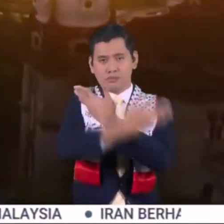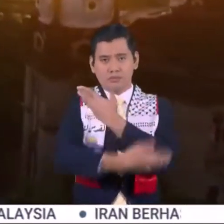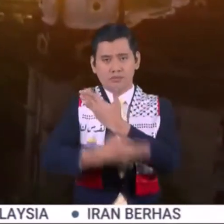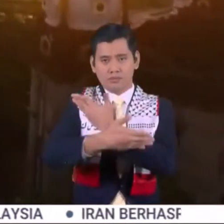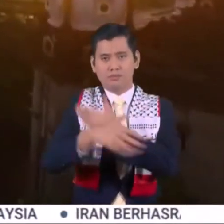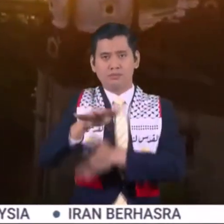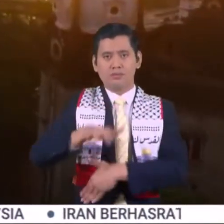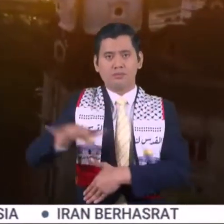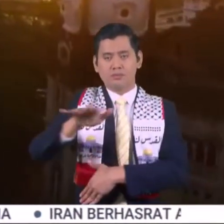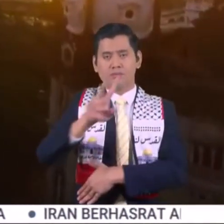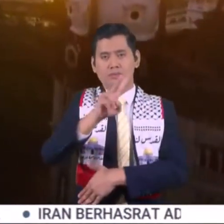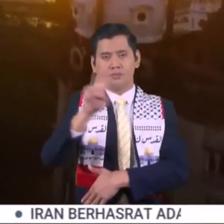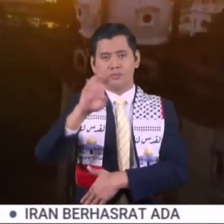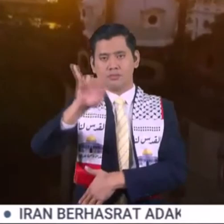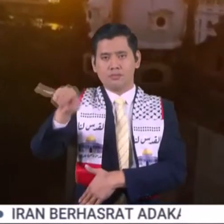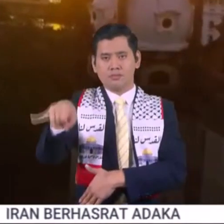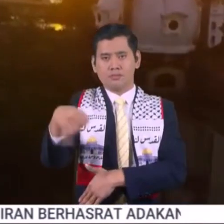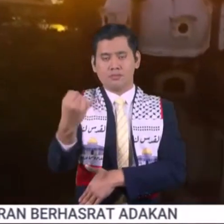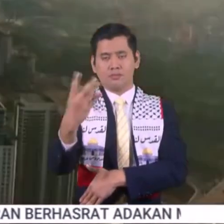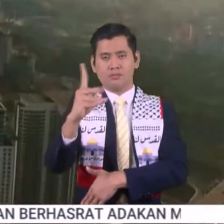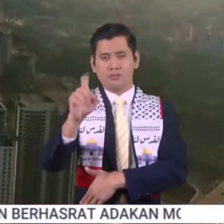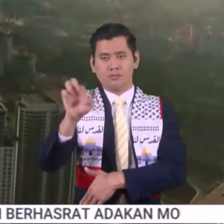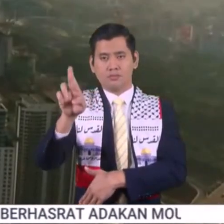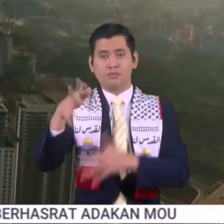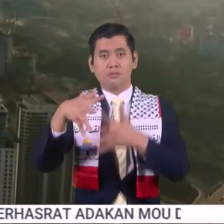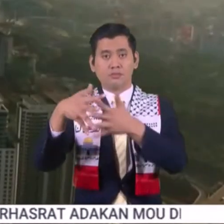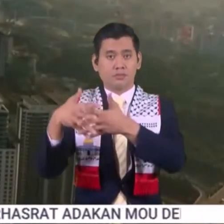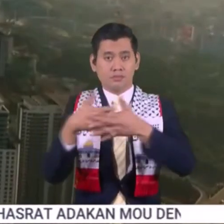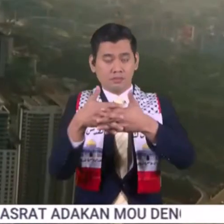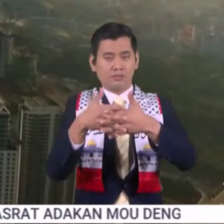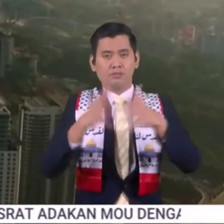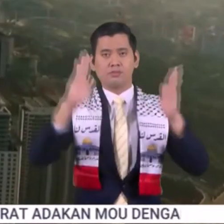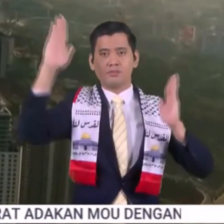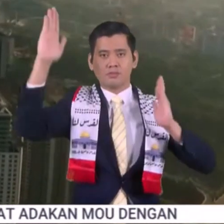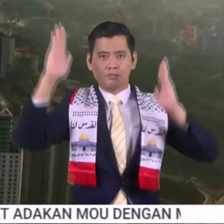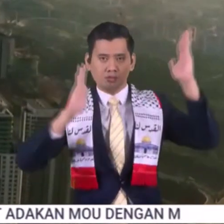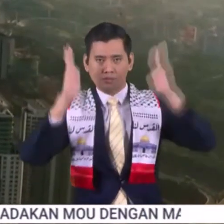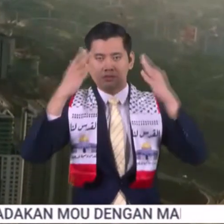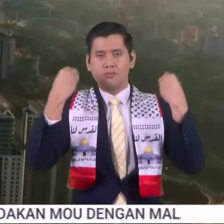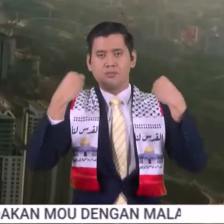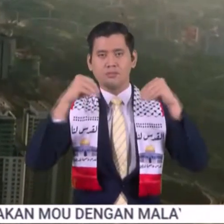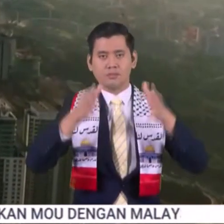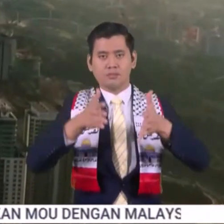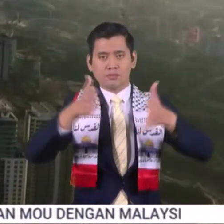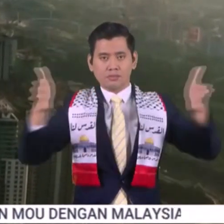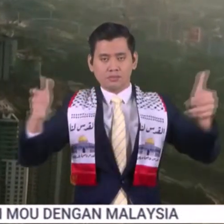sekitar 200 juta dolar Amerika. Malaysia muncul antara pasaran besar